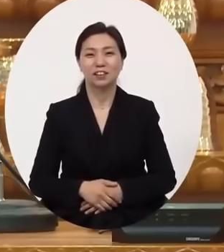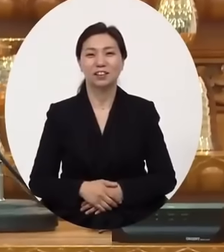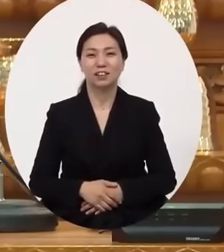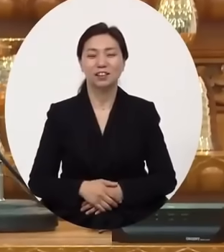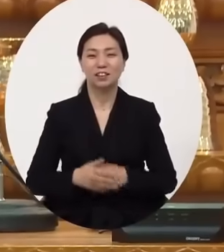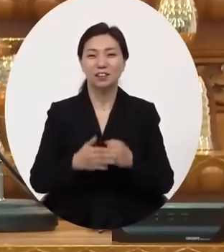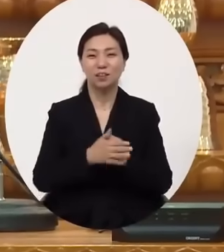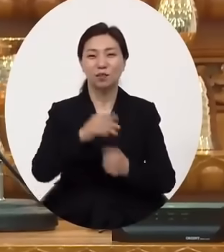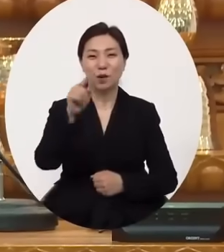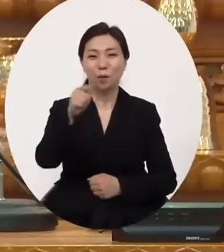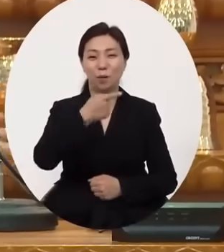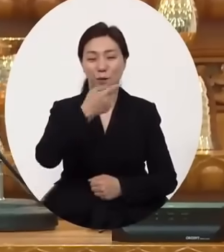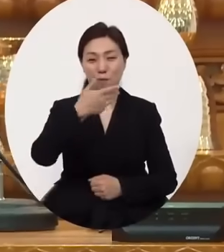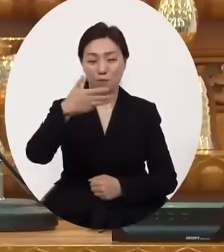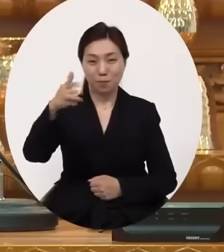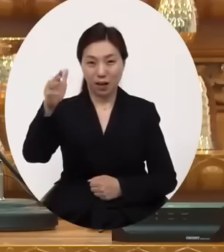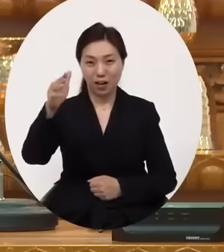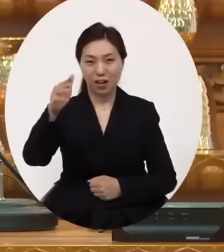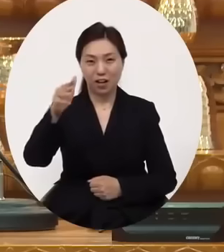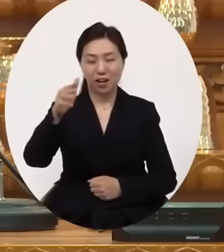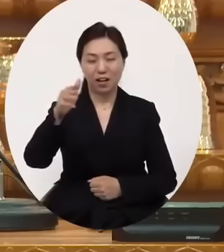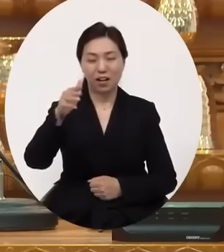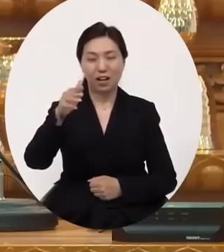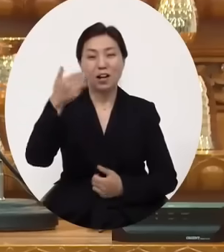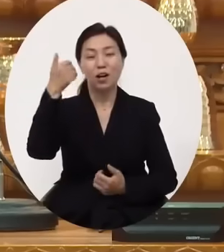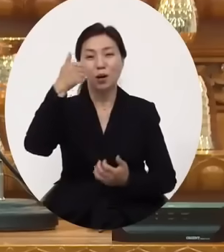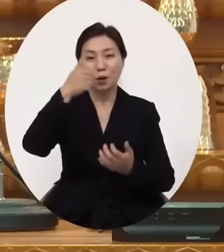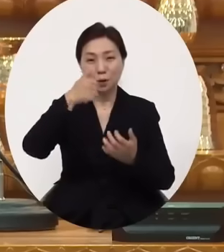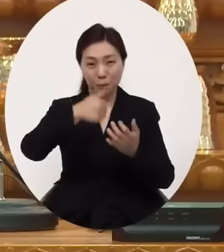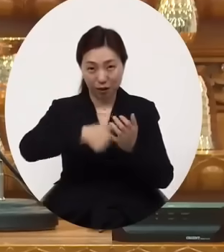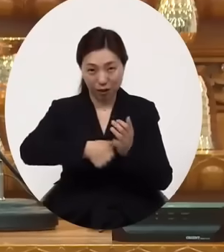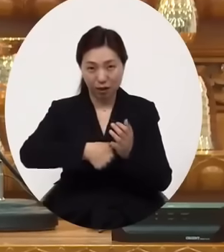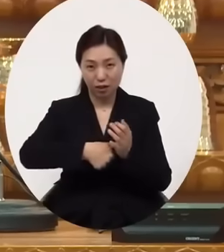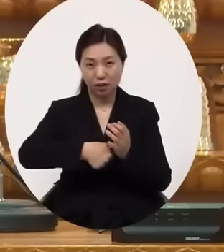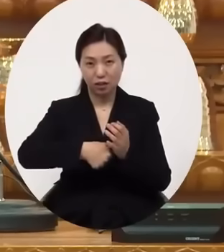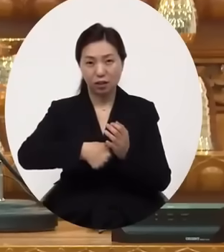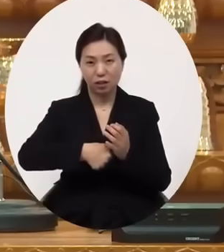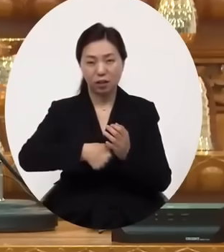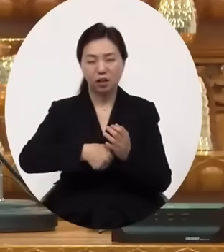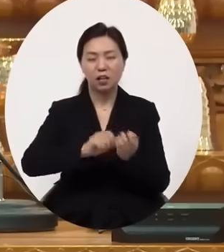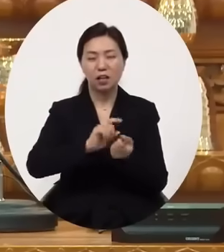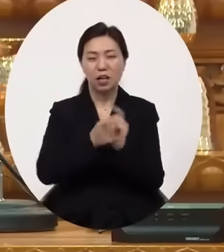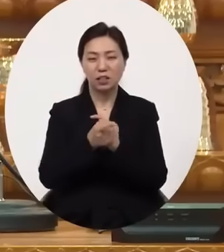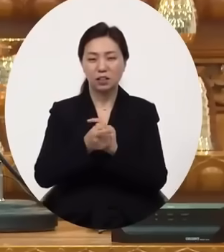그래서 이제 108배를 10번 돌리든지 첨조를 사가지고, 첨조를 사가지고.